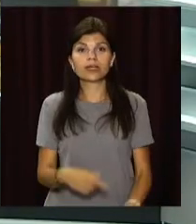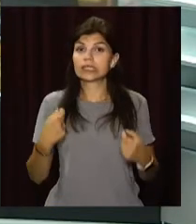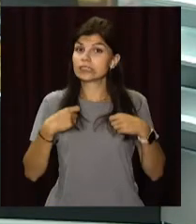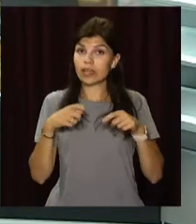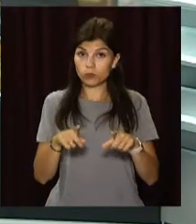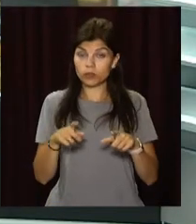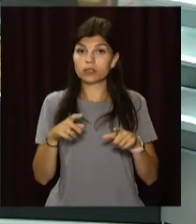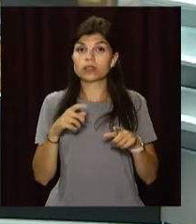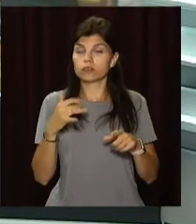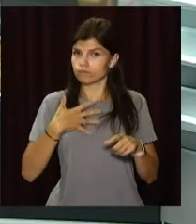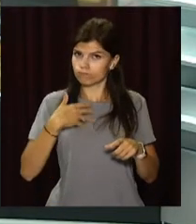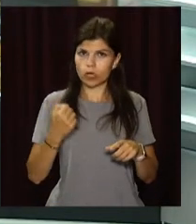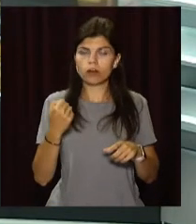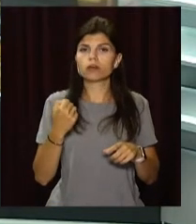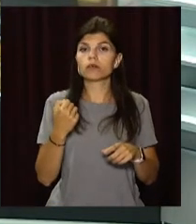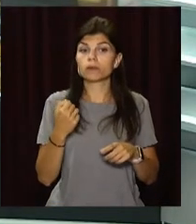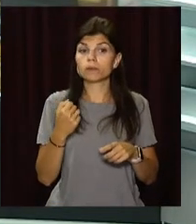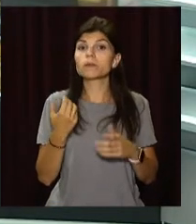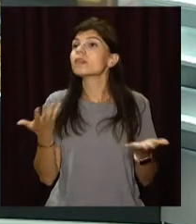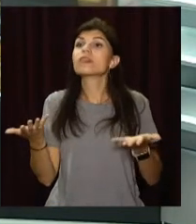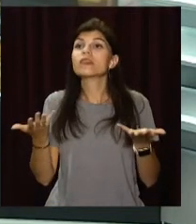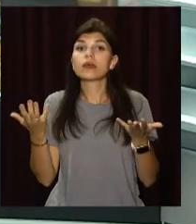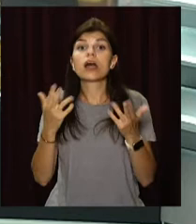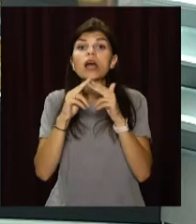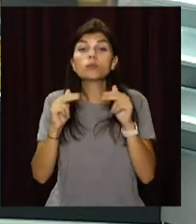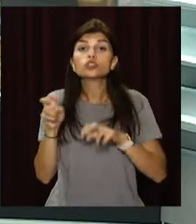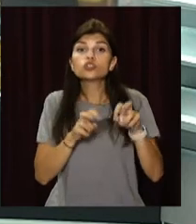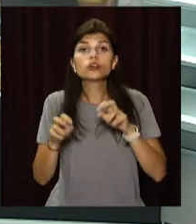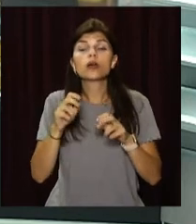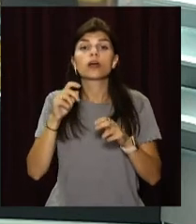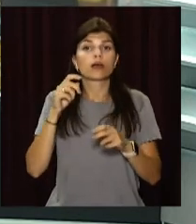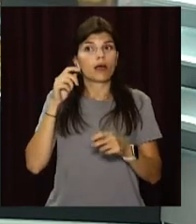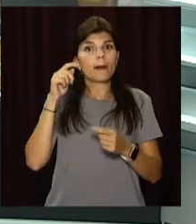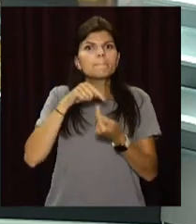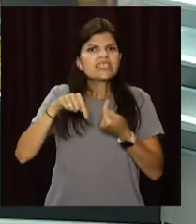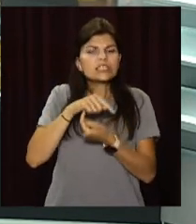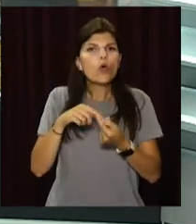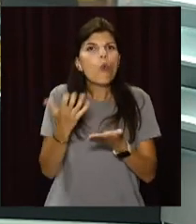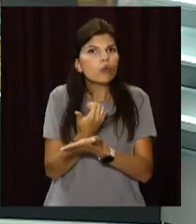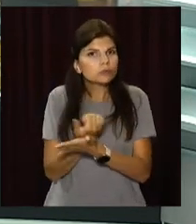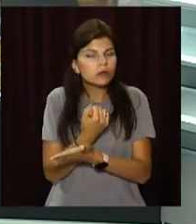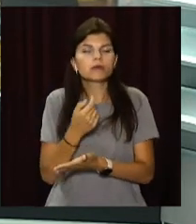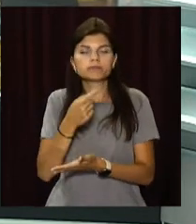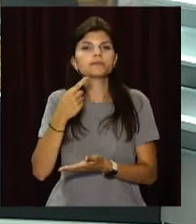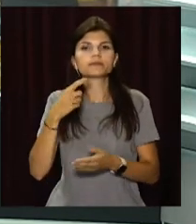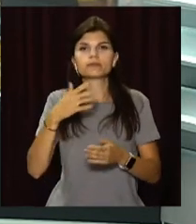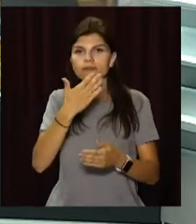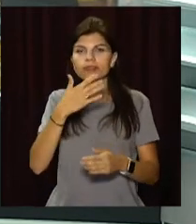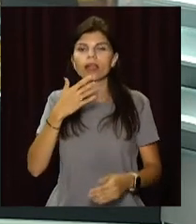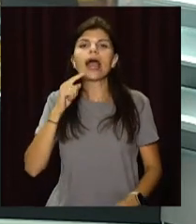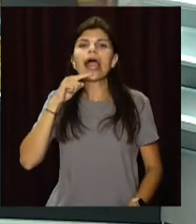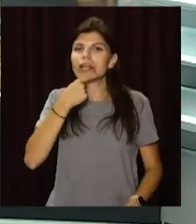Самостійні та заповзятливі знайдіться. На Дніпропетровщині розшукують історії бізнес-успіху. Проєкт ініціювали в обласному